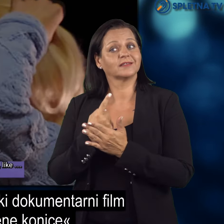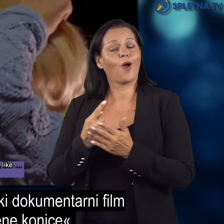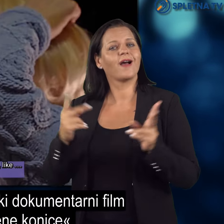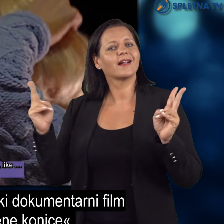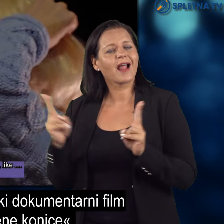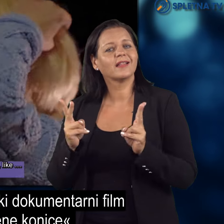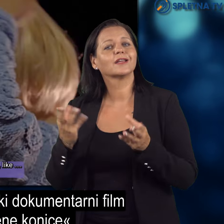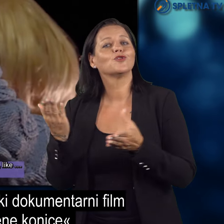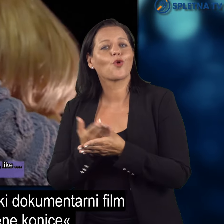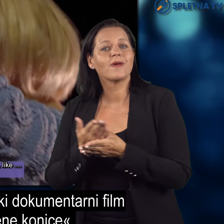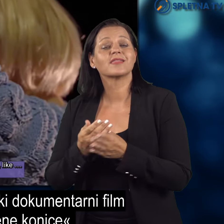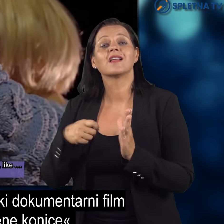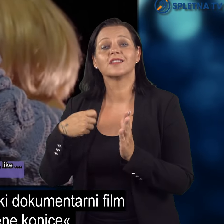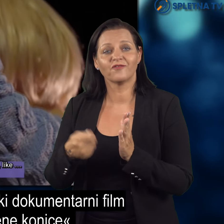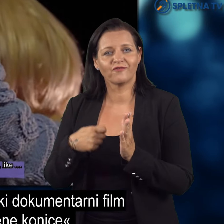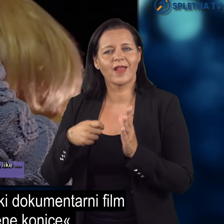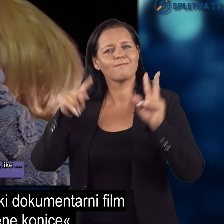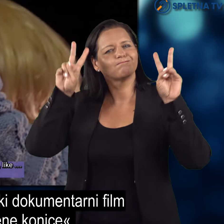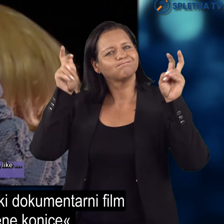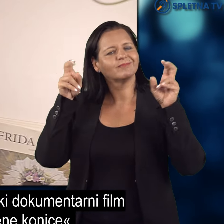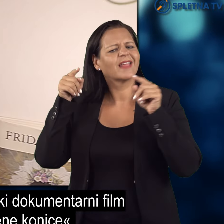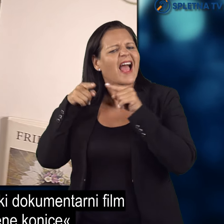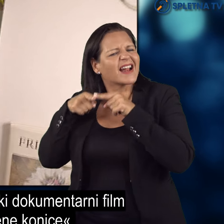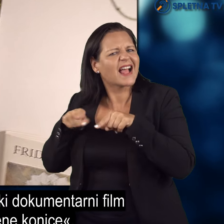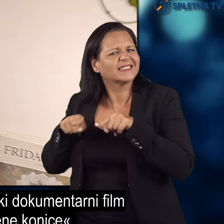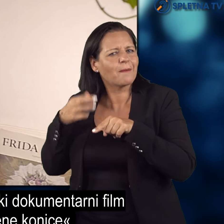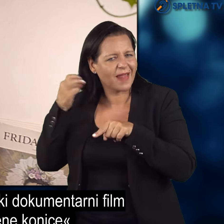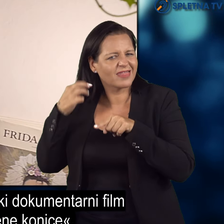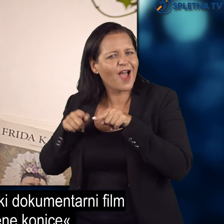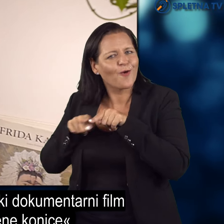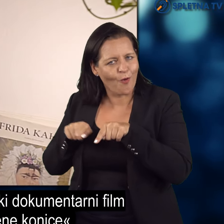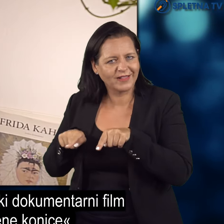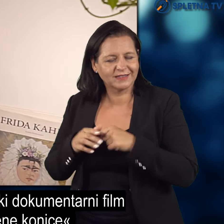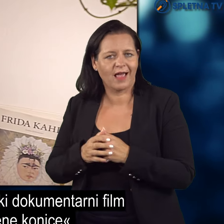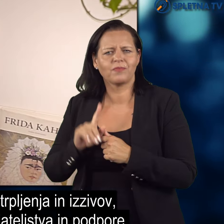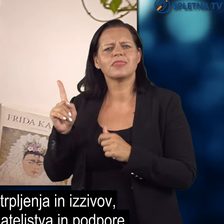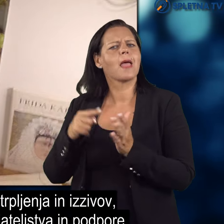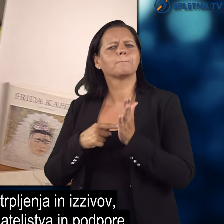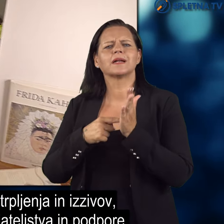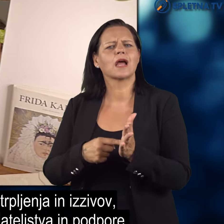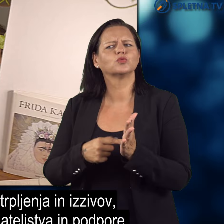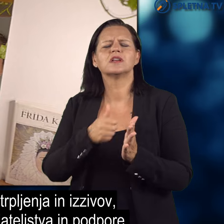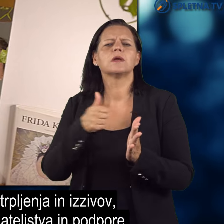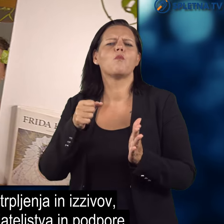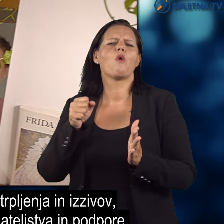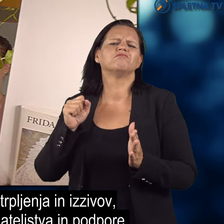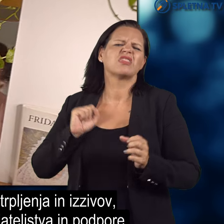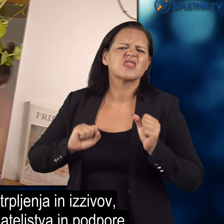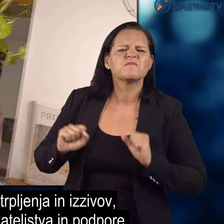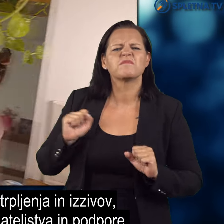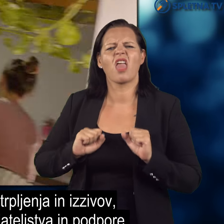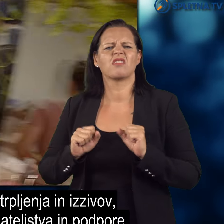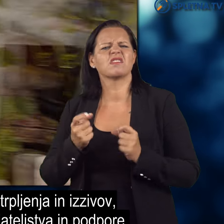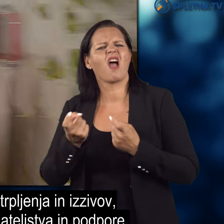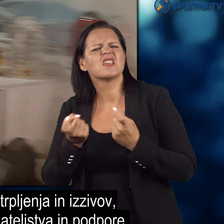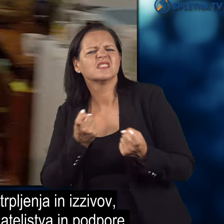Tako je nastal kratki dokumentarni film Razcepljene konice, ki ne prikazuje le trpljenja in izzivov, ampak